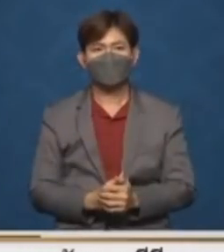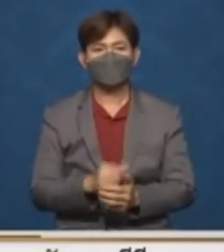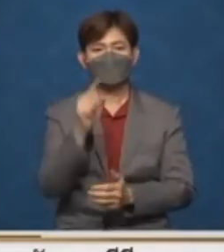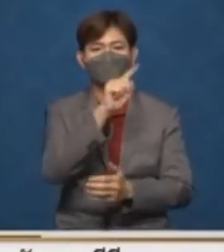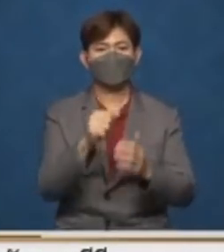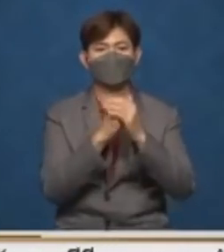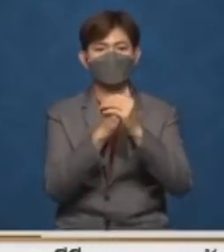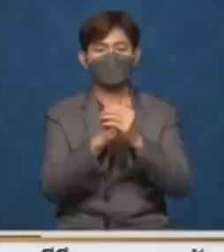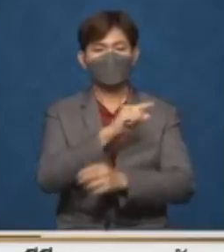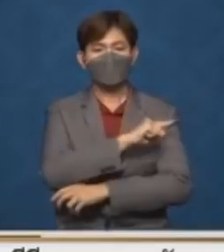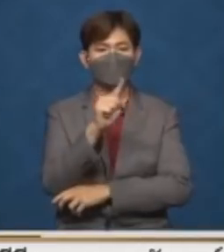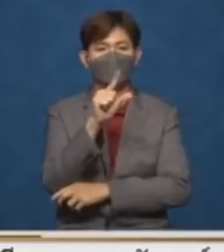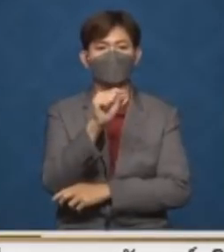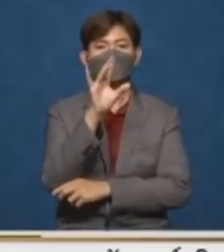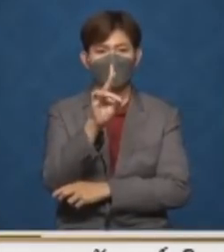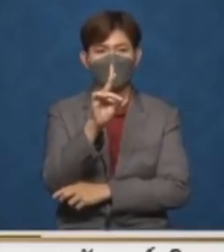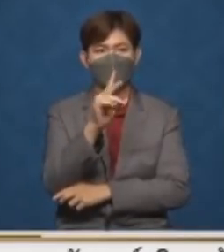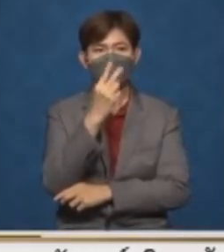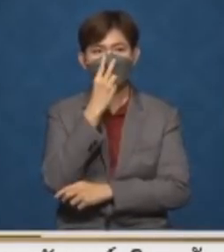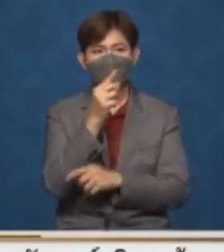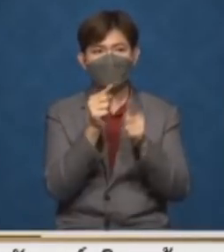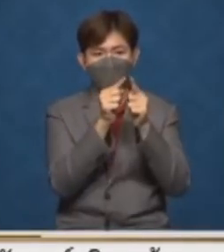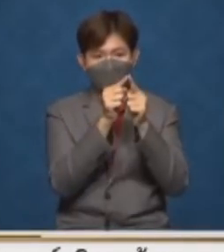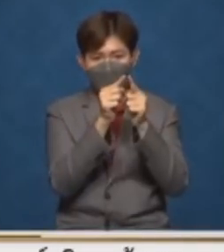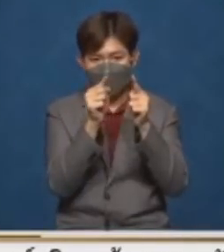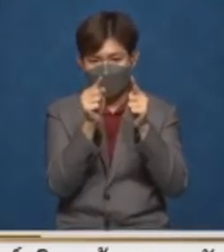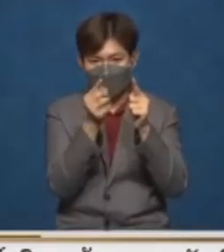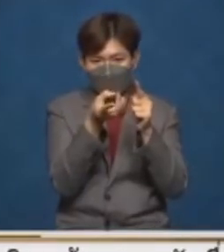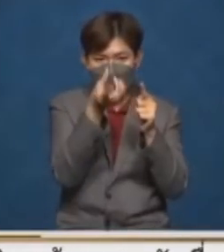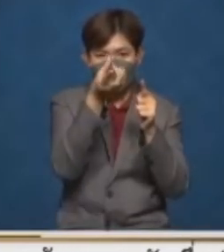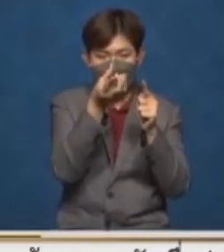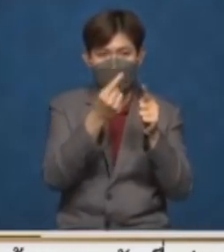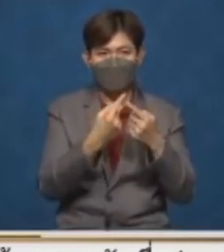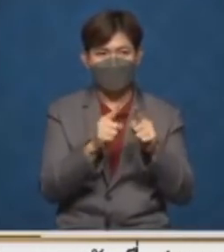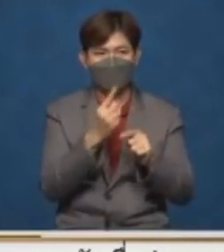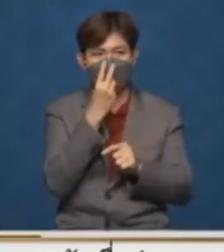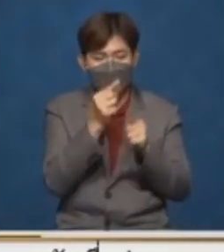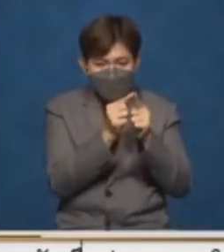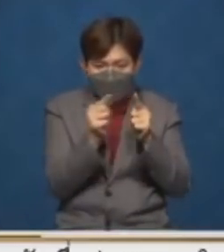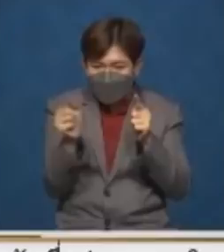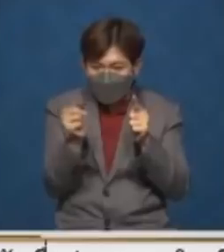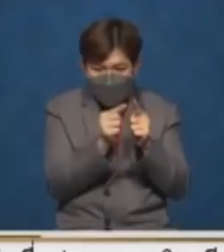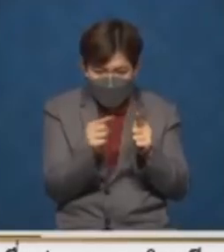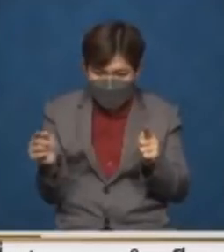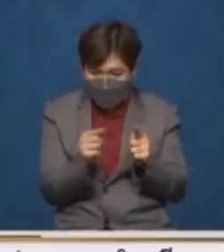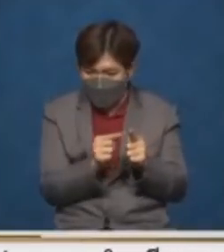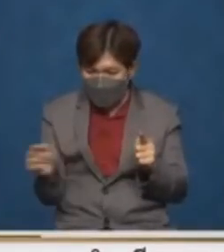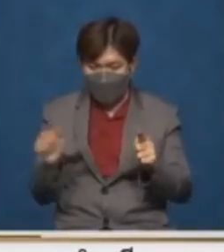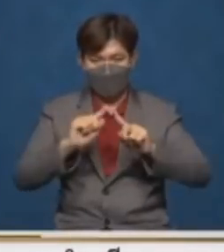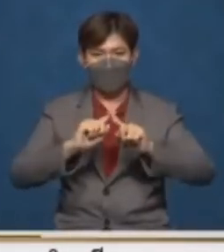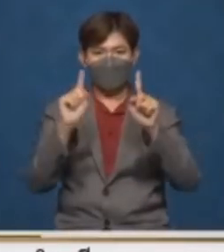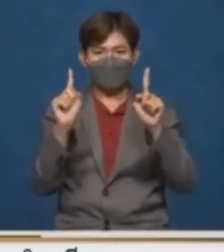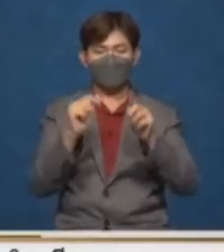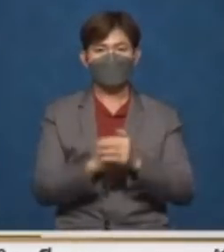วันนะครับ เส้นตรงนสั่นกาคนอื่นแต่ VACCIN ตัอื่นนี่ยาวมากเลยนะครับบางไรนี่